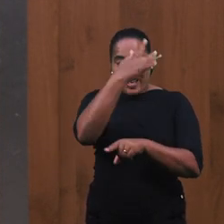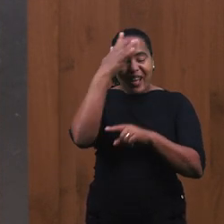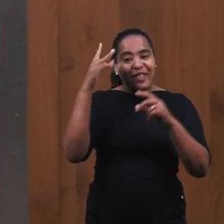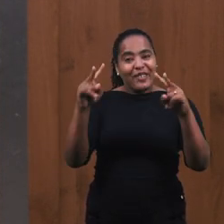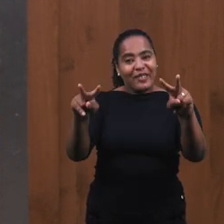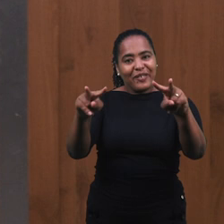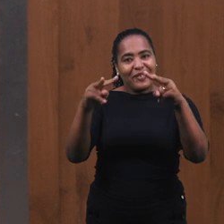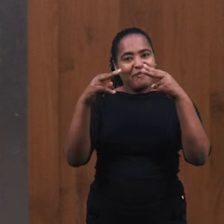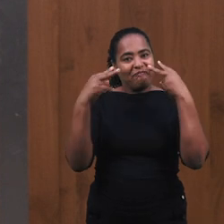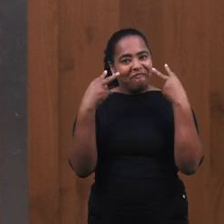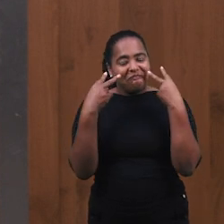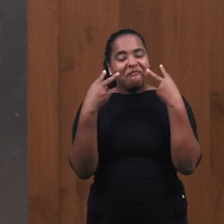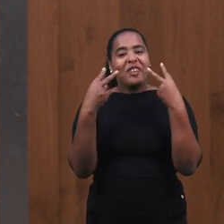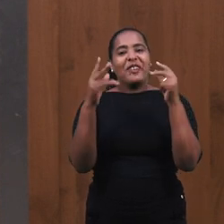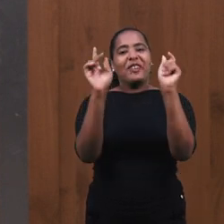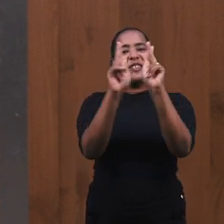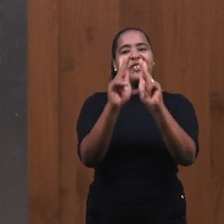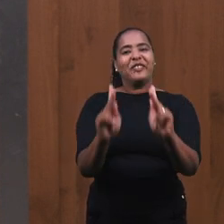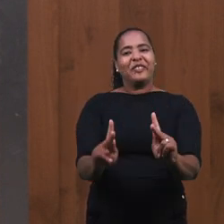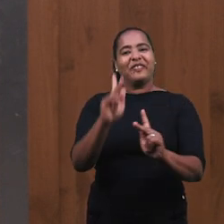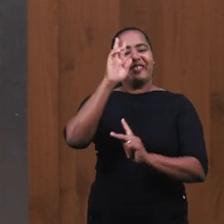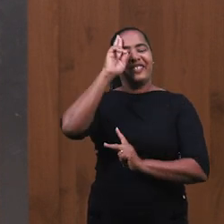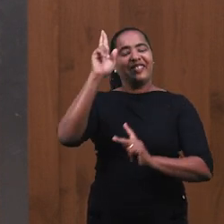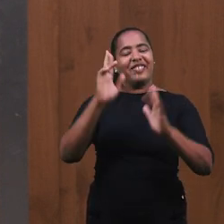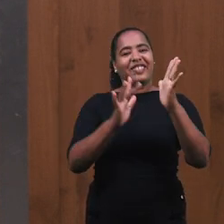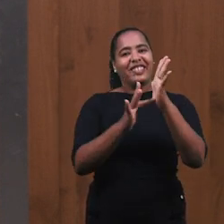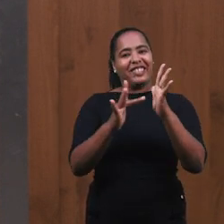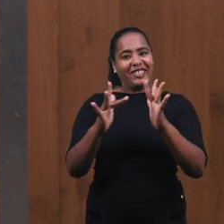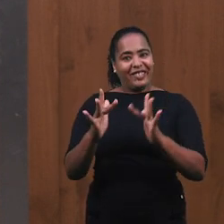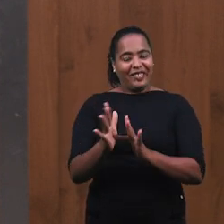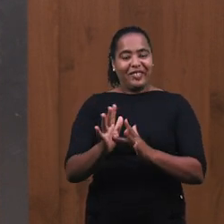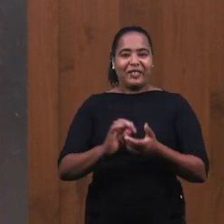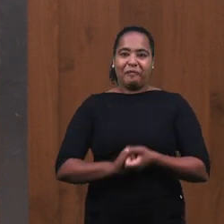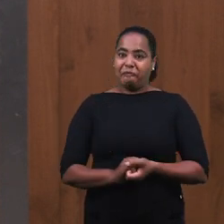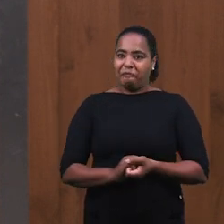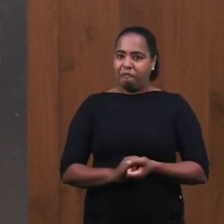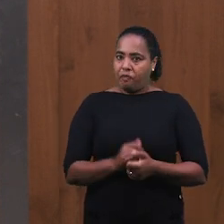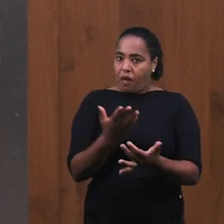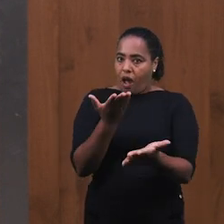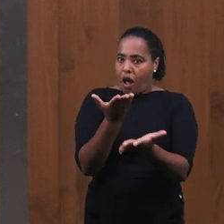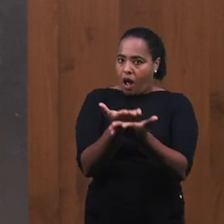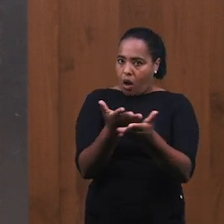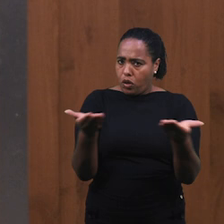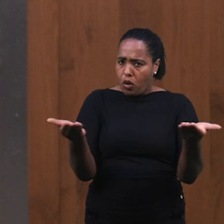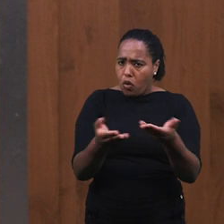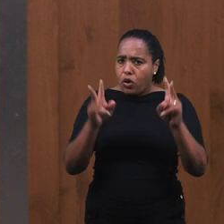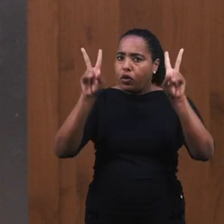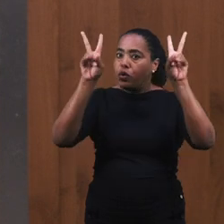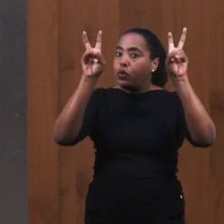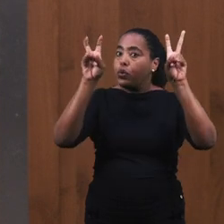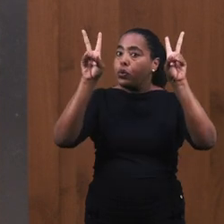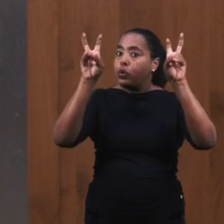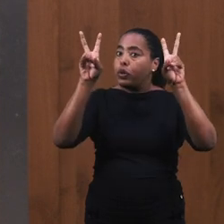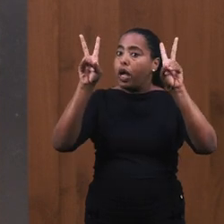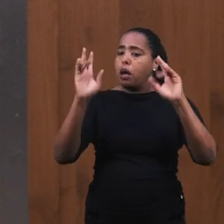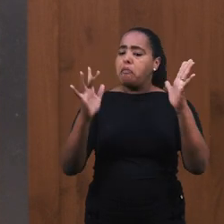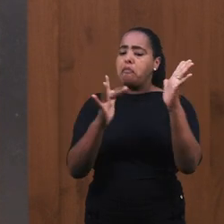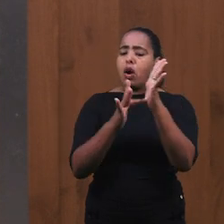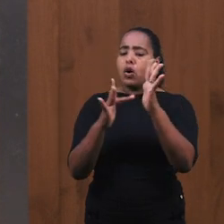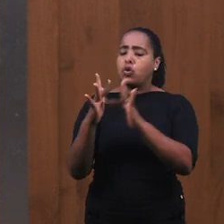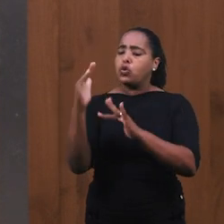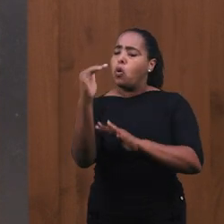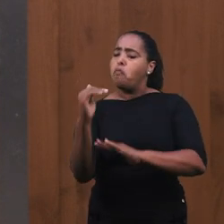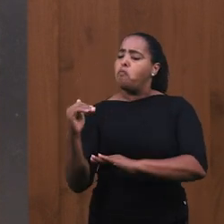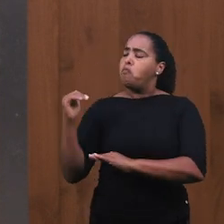paix du Seigneur Jésus. Notre étude porte comme thématique Jésus, le plus grand de tous les